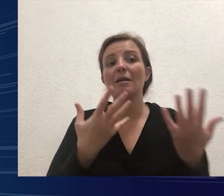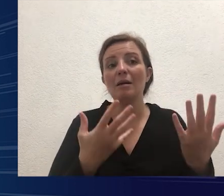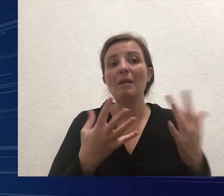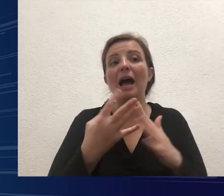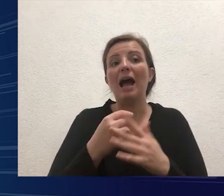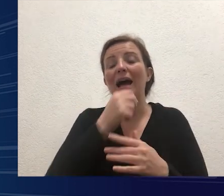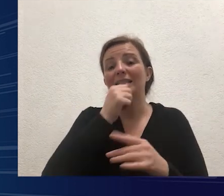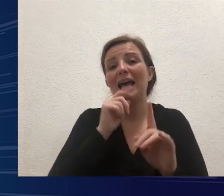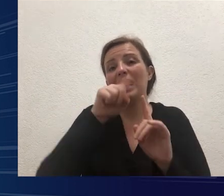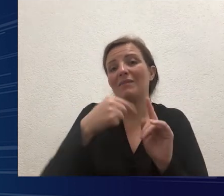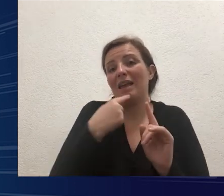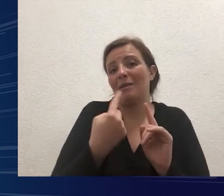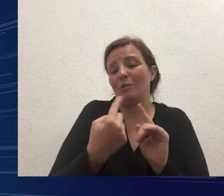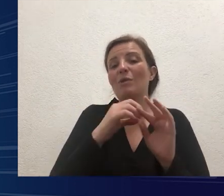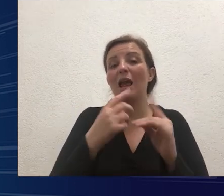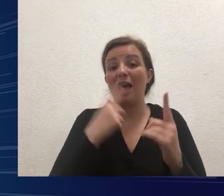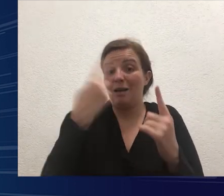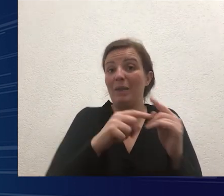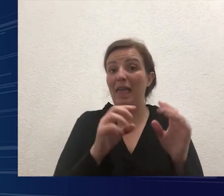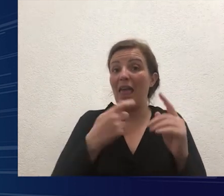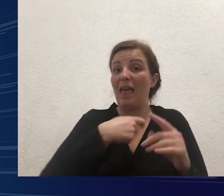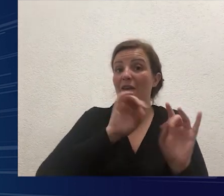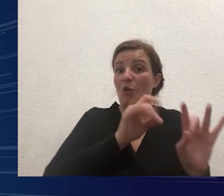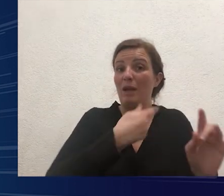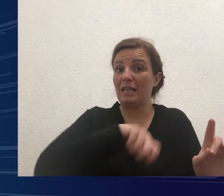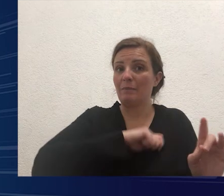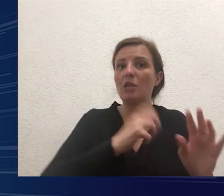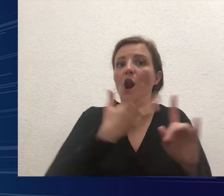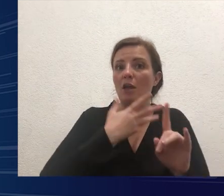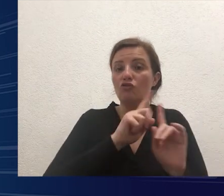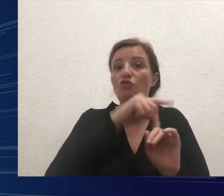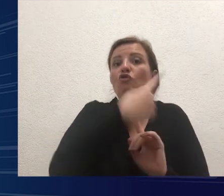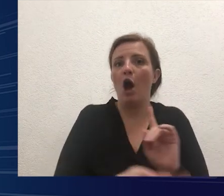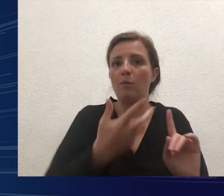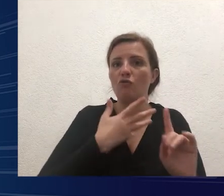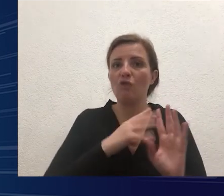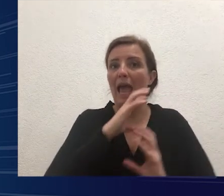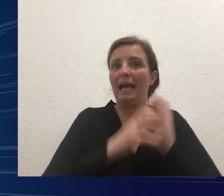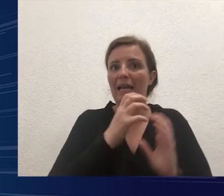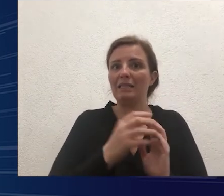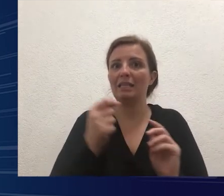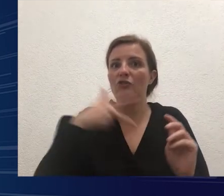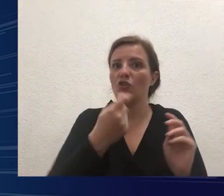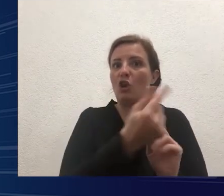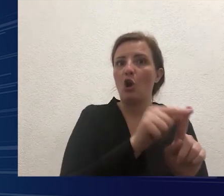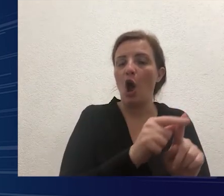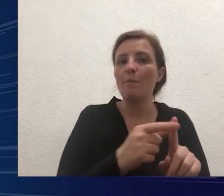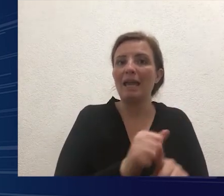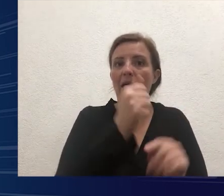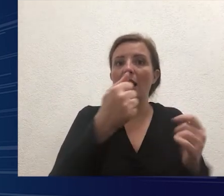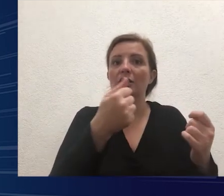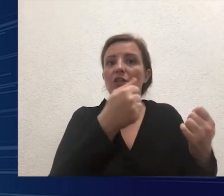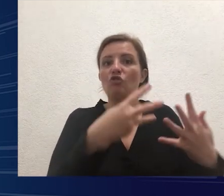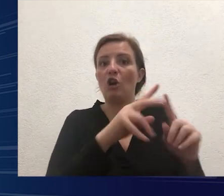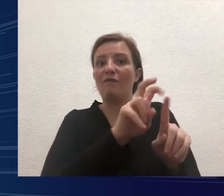che l'influenza spagnola anticipa una crisi socio economica senza precedenti soprattutto il biennio tra il 19 e il 20